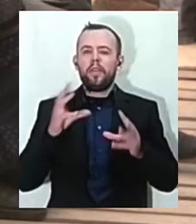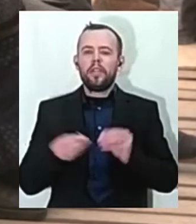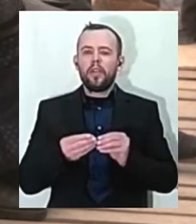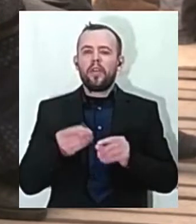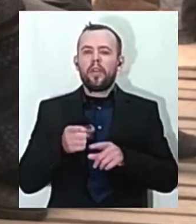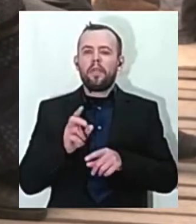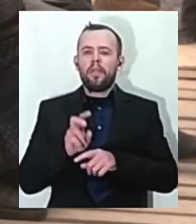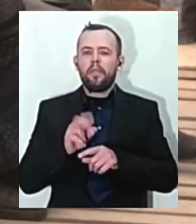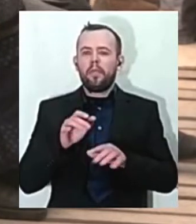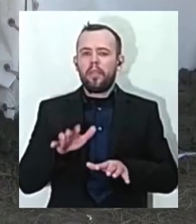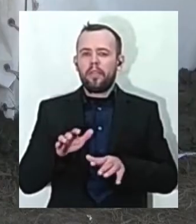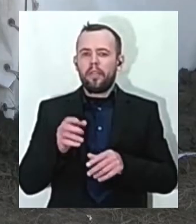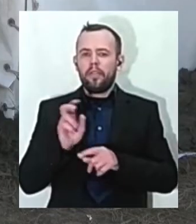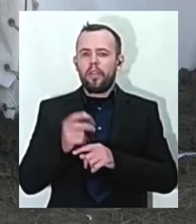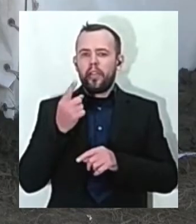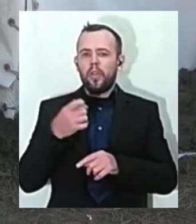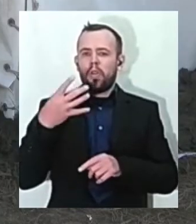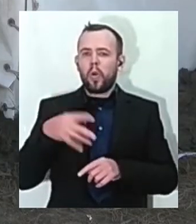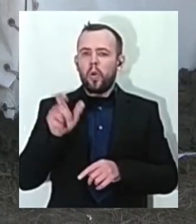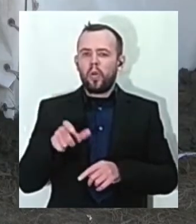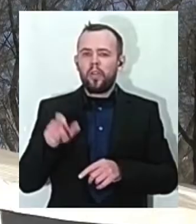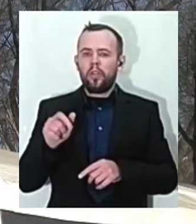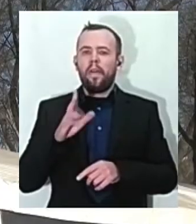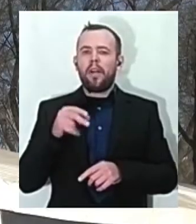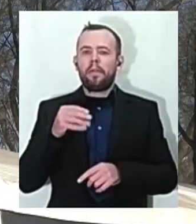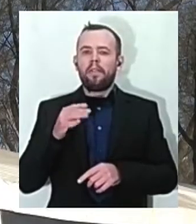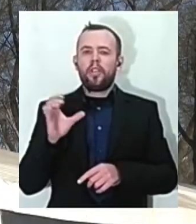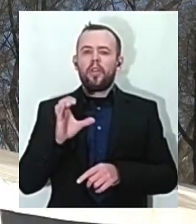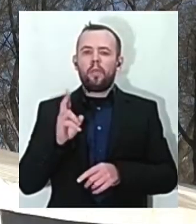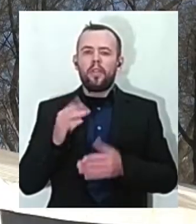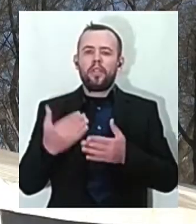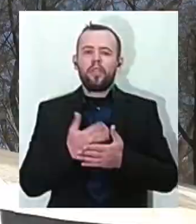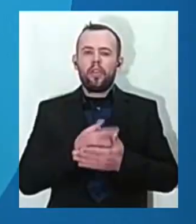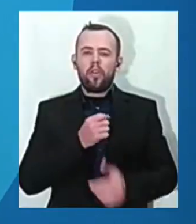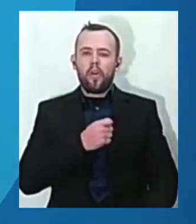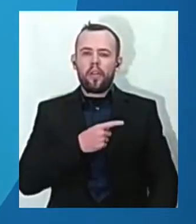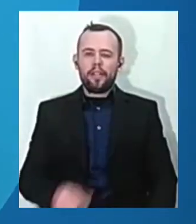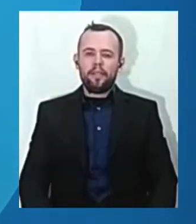обігріву відвідали 140 людей. Влада Матвійчук, Сергій Кобилянський. Новини на Суспільному. Одеса.